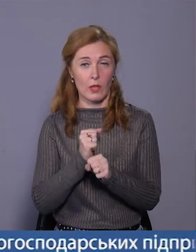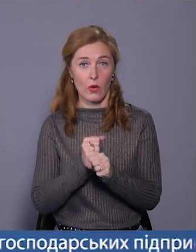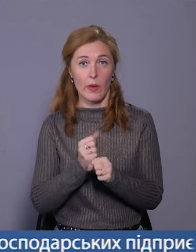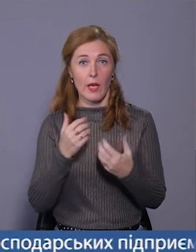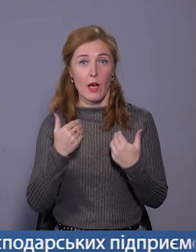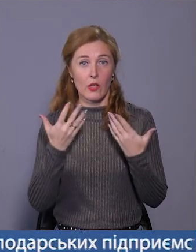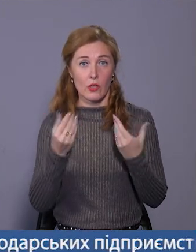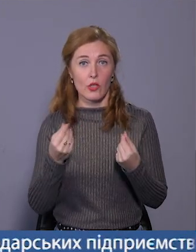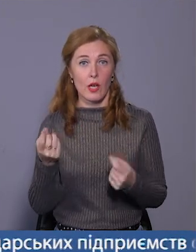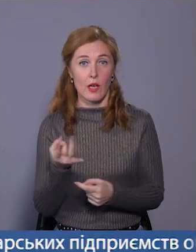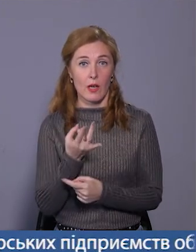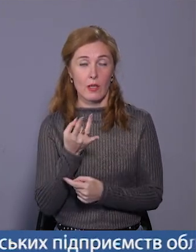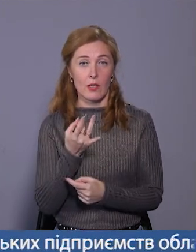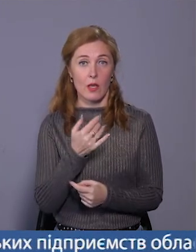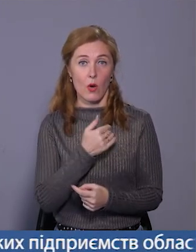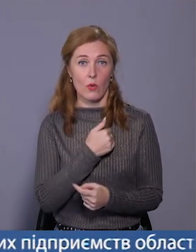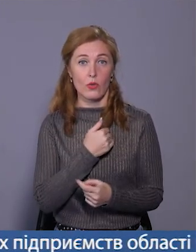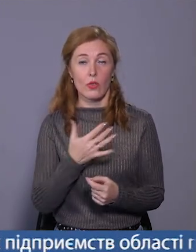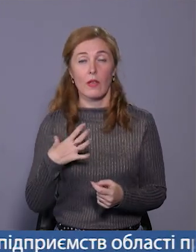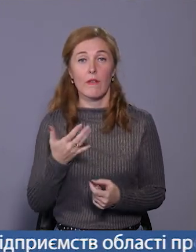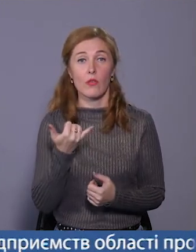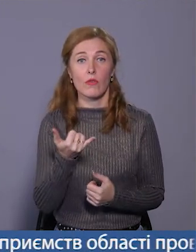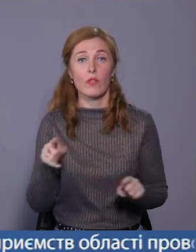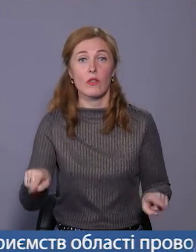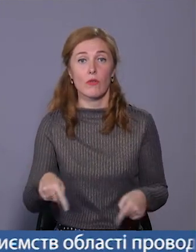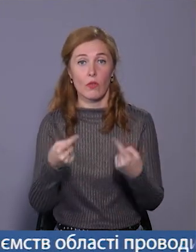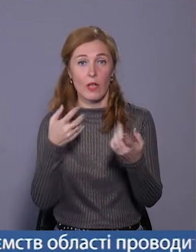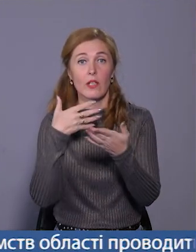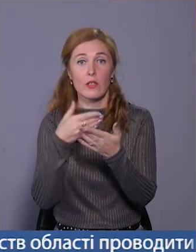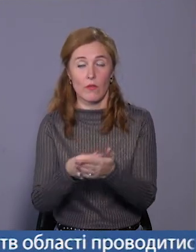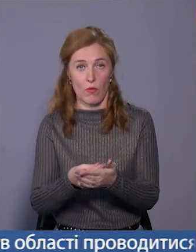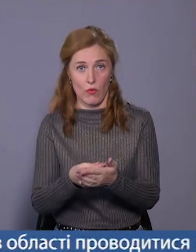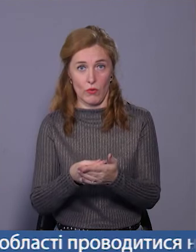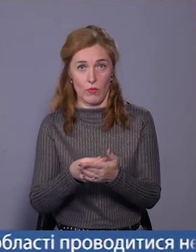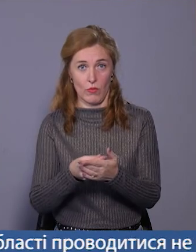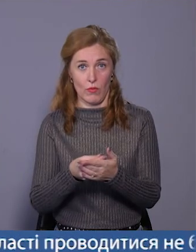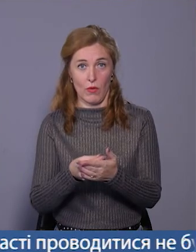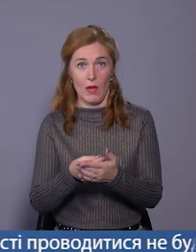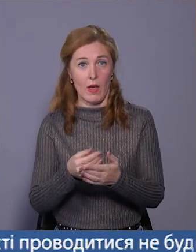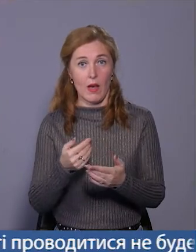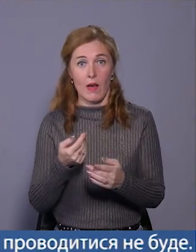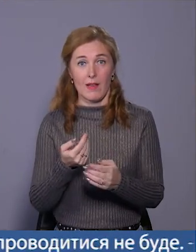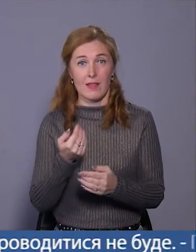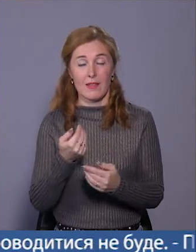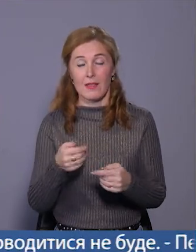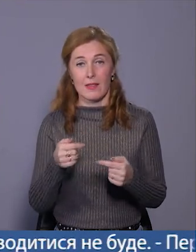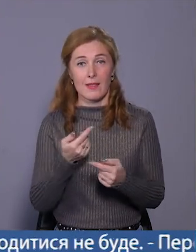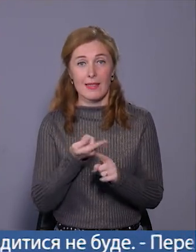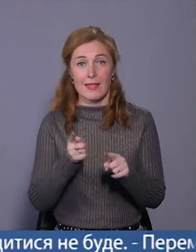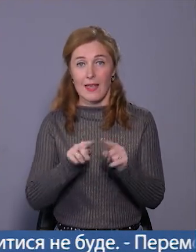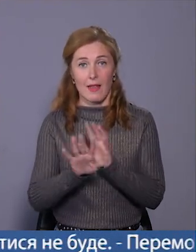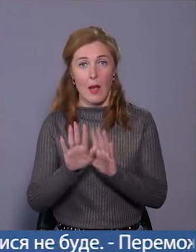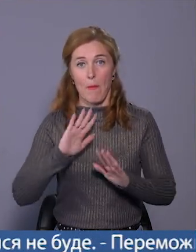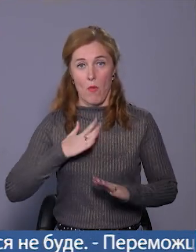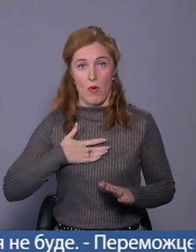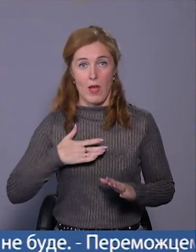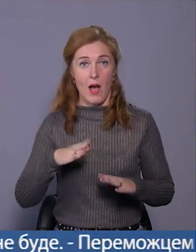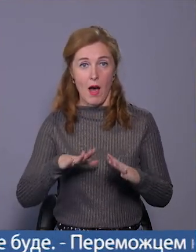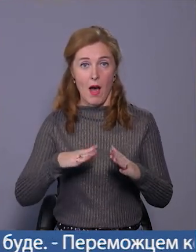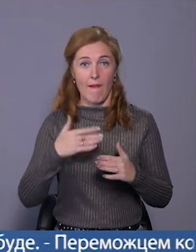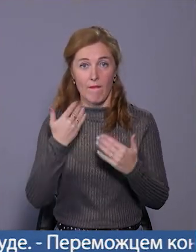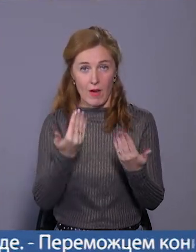хочу. Для чого ви створювали свою Хмельницьку, проводили не свою, а вашу, так само вона, як і моя. Ми сьогодні прийшли для того, щоб